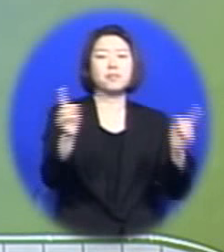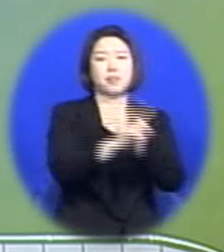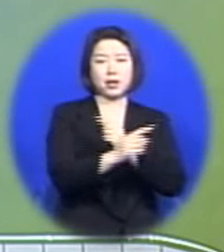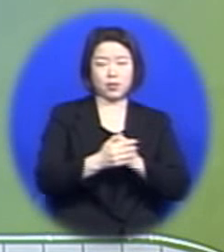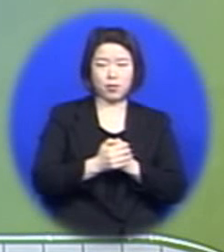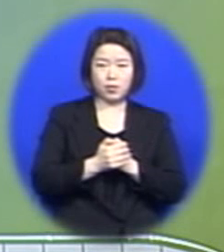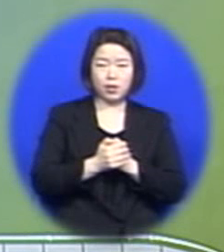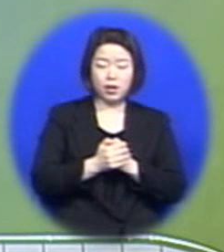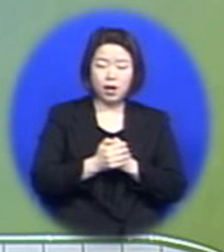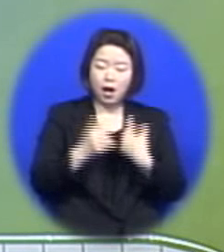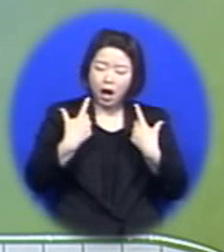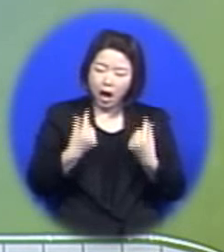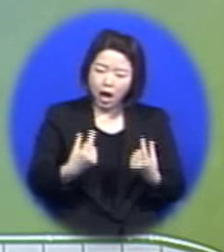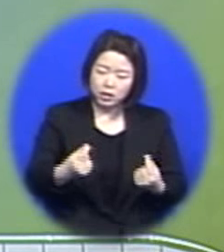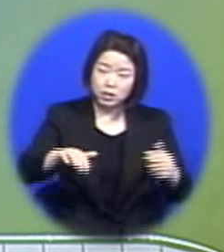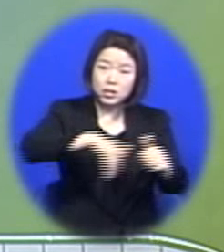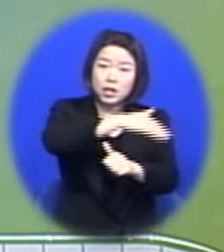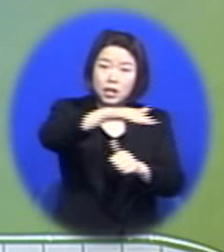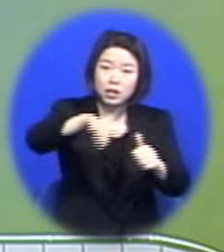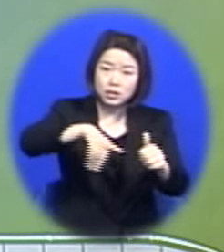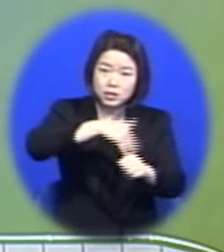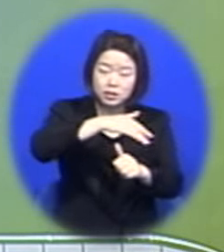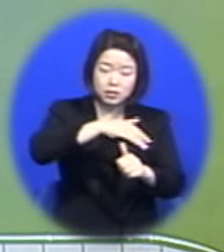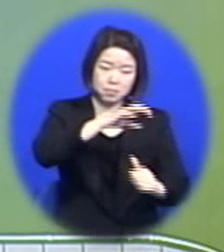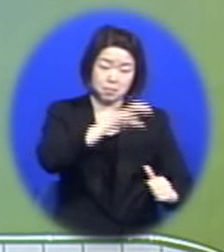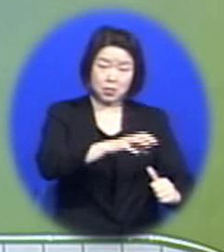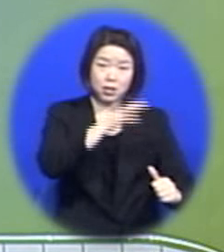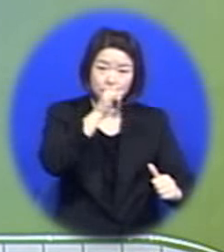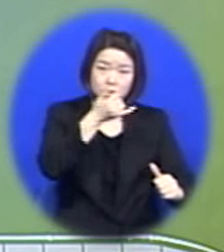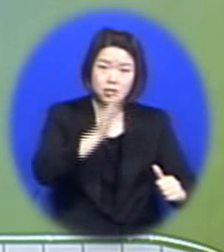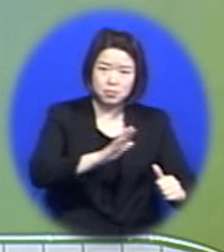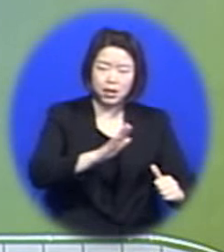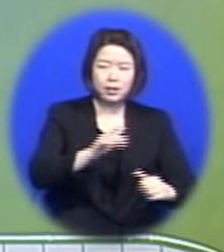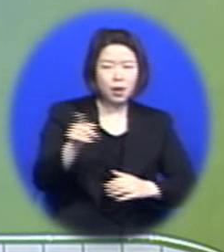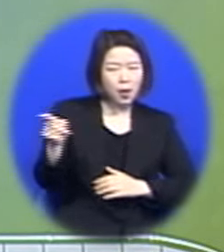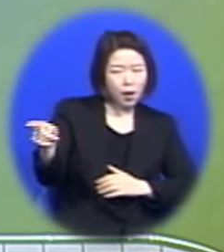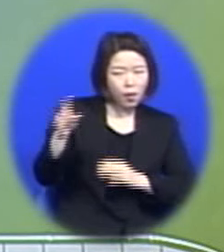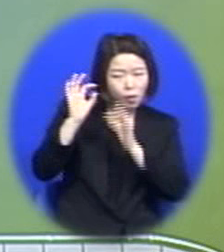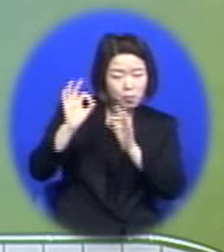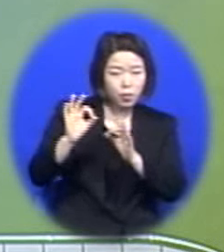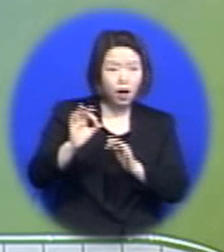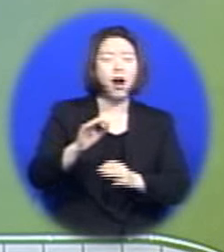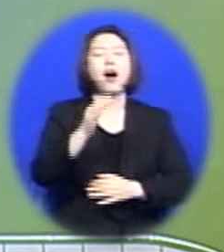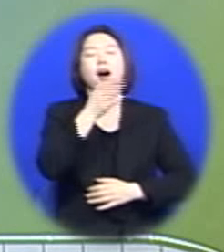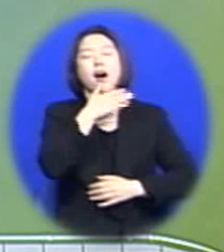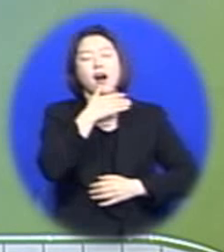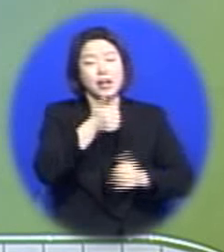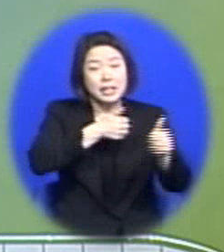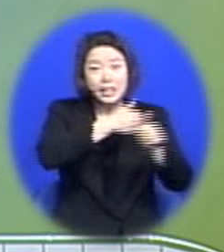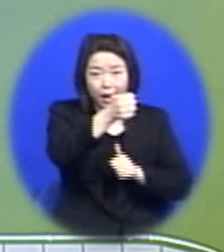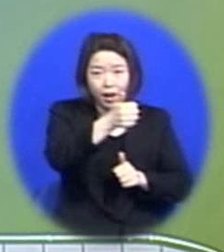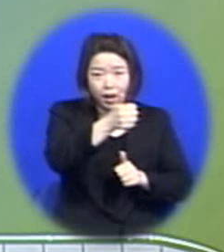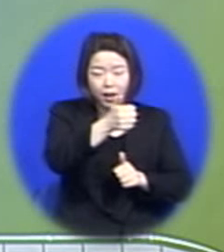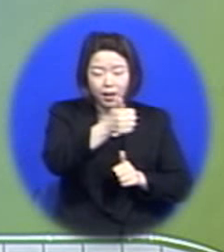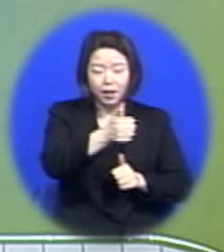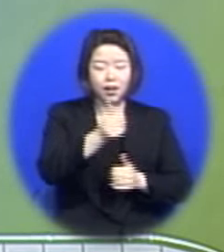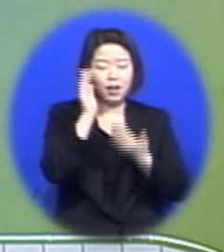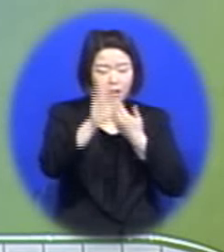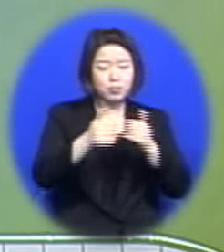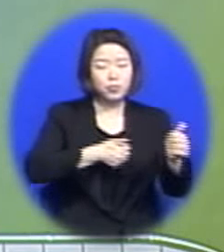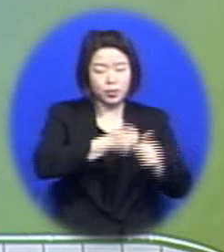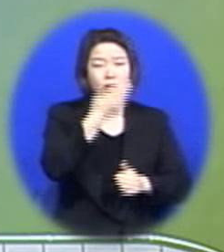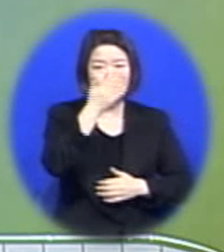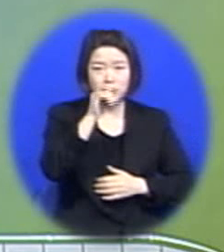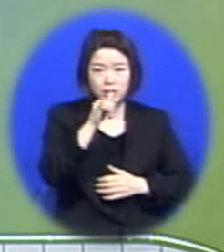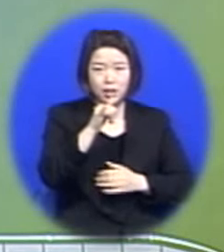있습니다. 그렇지만 이겼다! 이겼구나! 와, 이겼다!